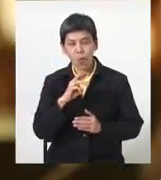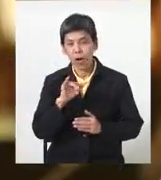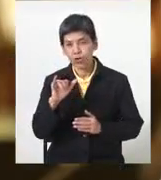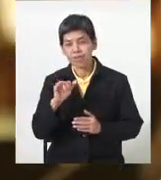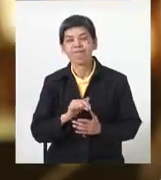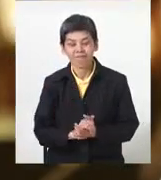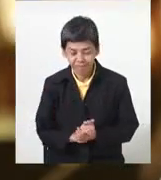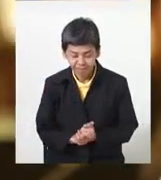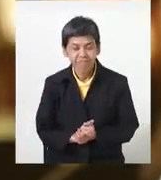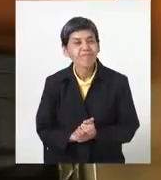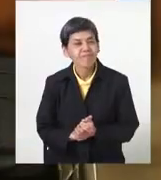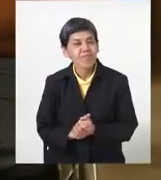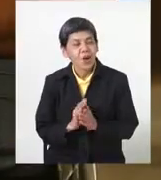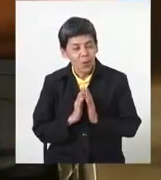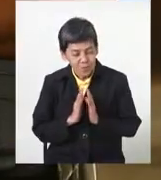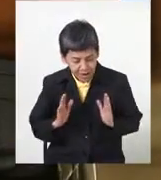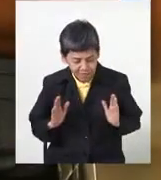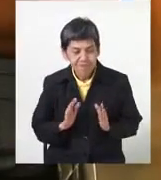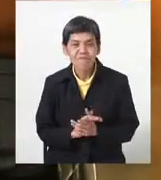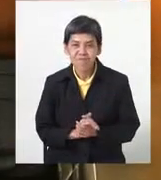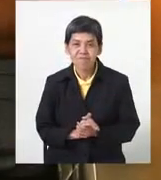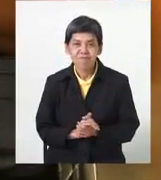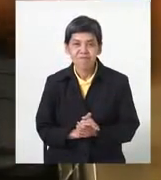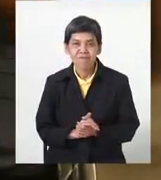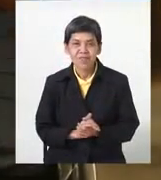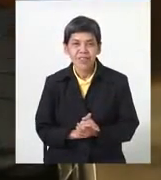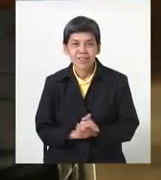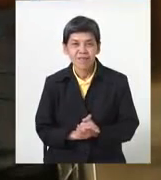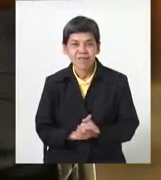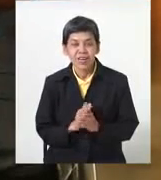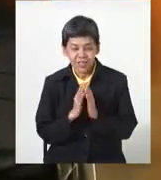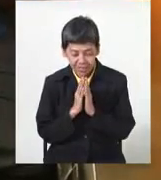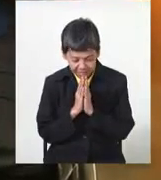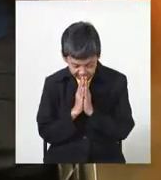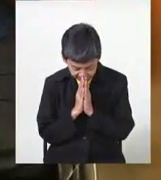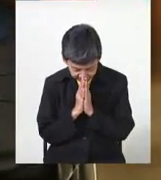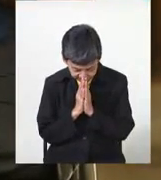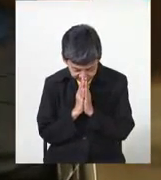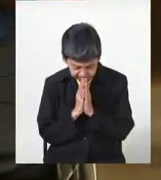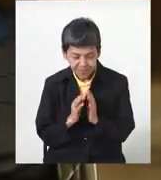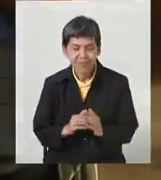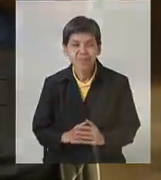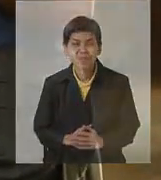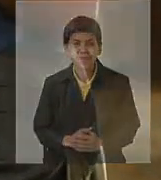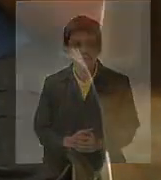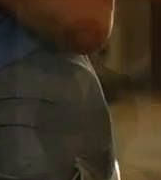ผมโดยตรงเลยครับวรยุทธจิตบูร์วันนี้ต้องขอขอบพระคุณพี่วรยุทธเป็นอย่างสูงครับสวัสดีครับสวัสดีครับ